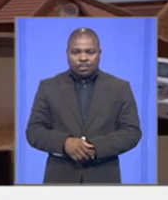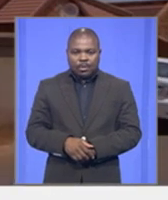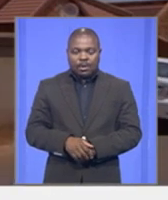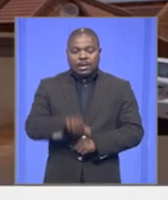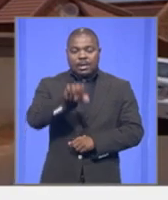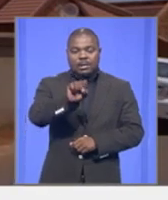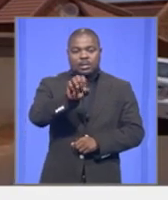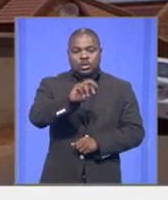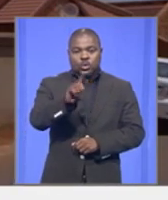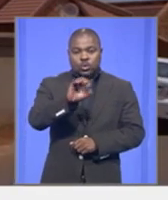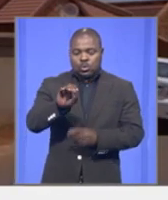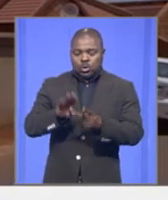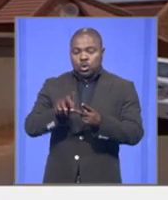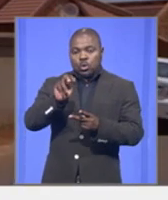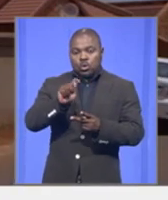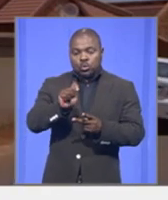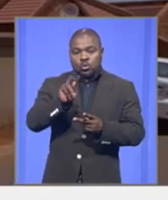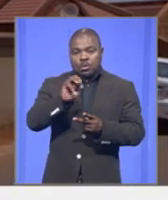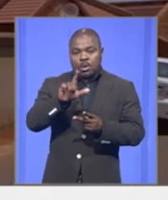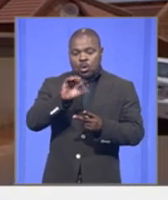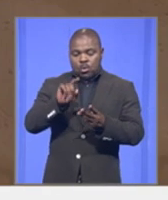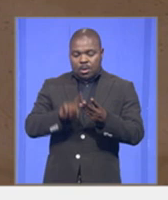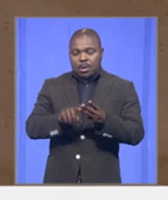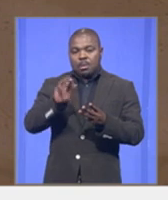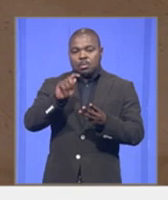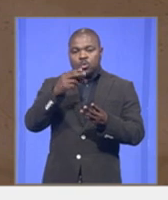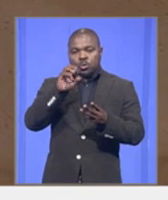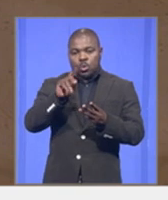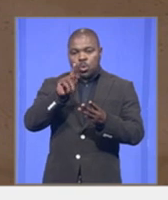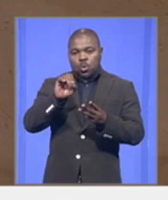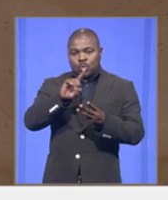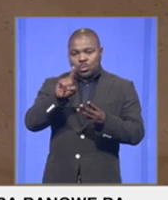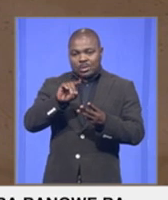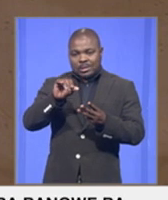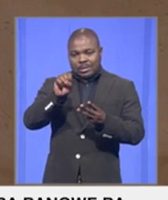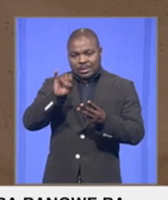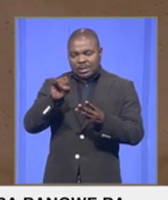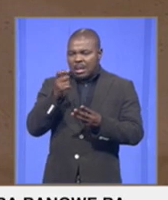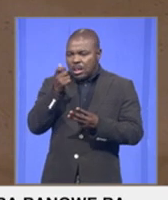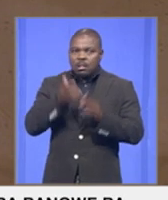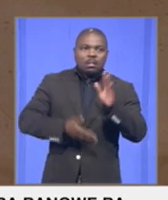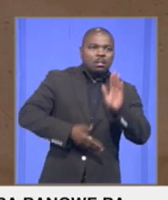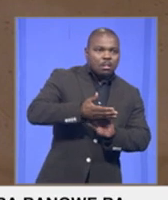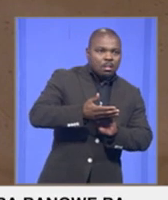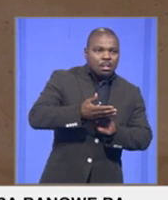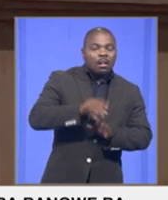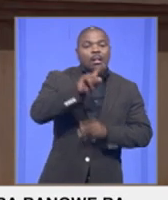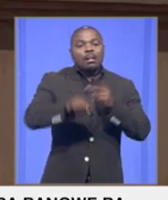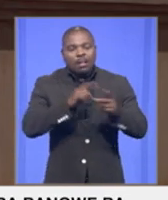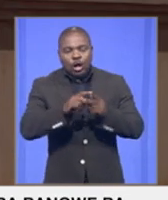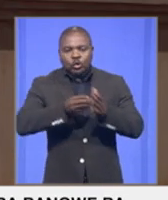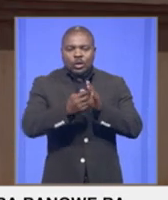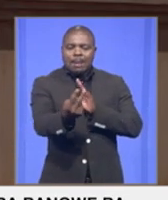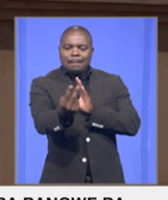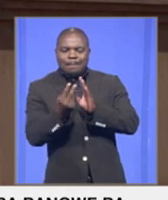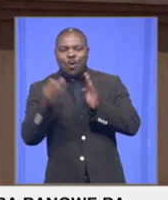Senzo Meyiwa, Tumelo Madlala le Mthokosi Sithwala ba ne ba le gaufi le go tsamaya fa batlhasedi ba ne ba itelekela kwa legaeng la Khumalo.